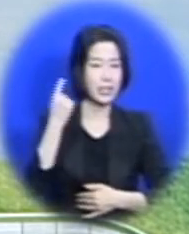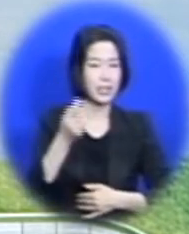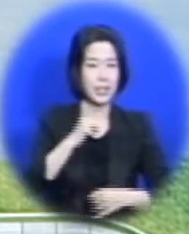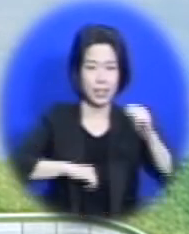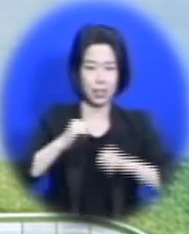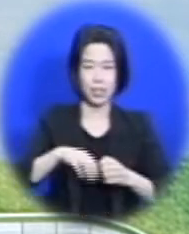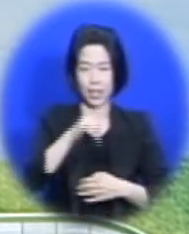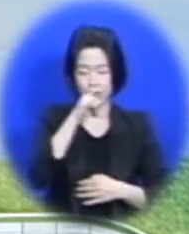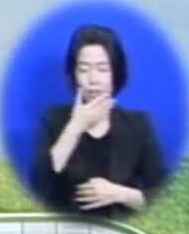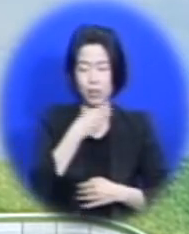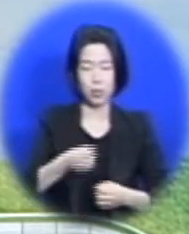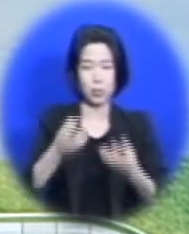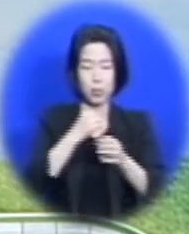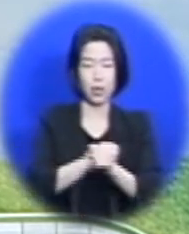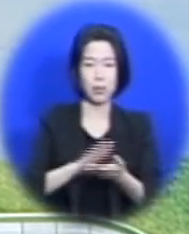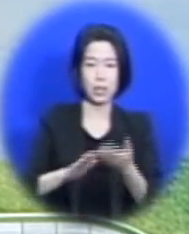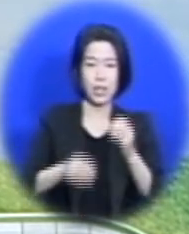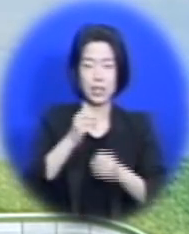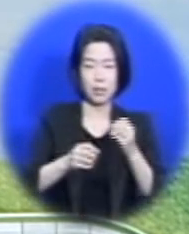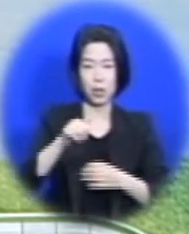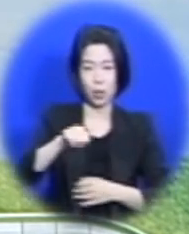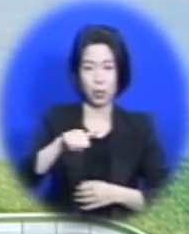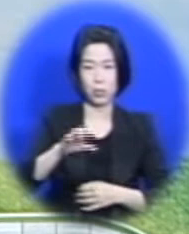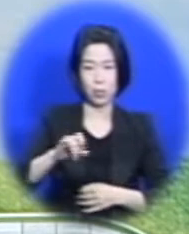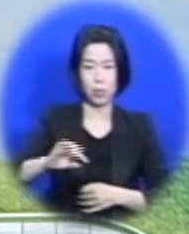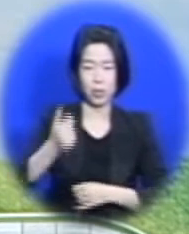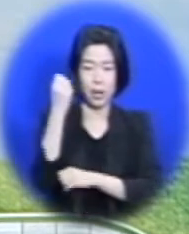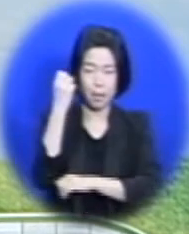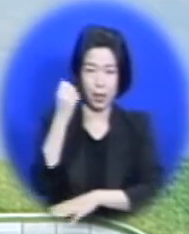축복합니다. 이 시편 55편은 배경이